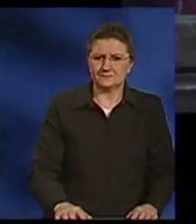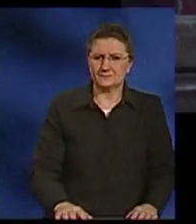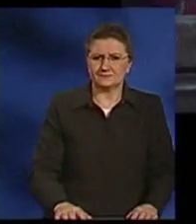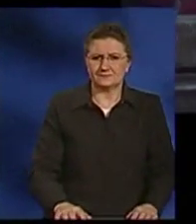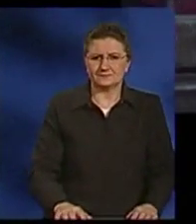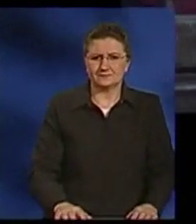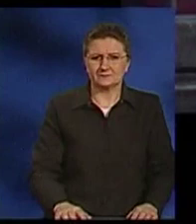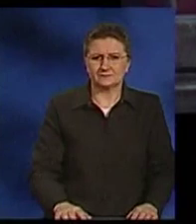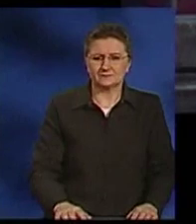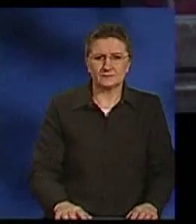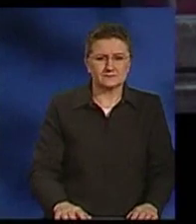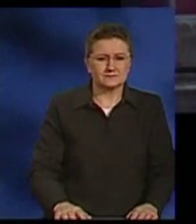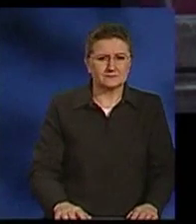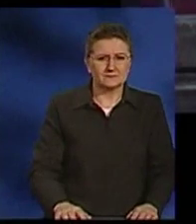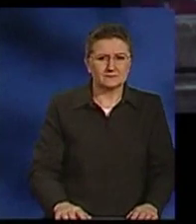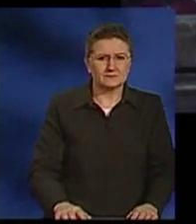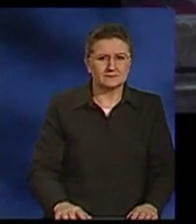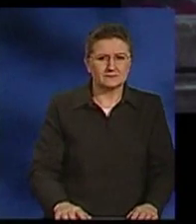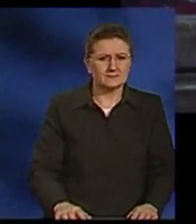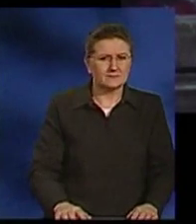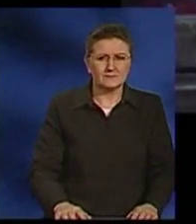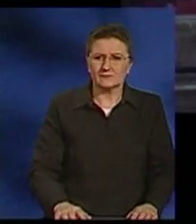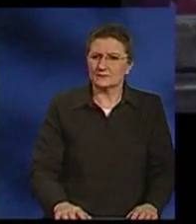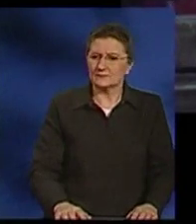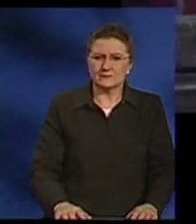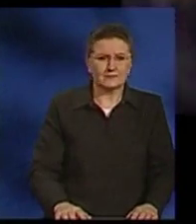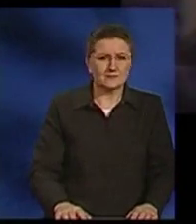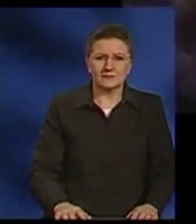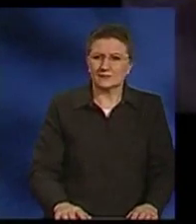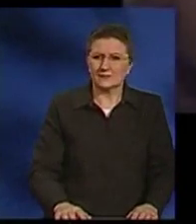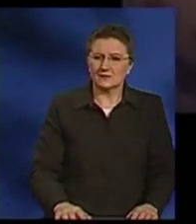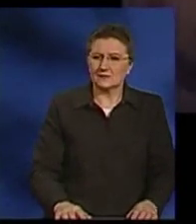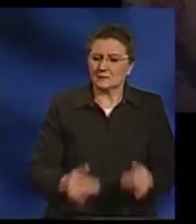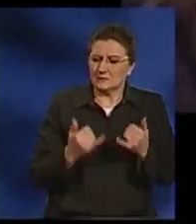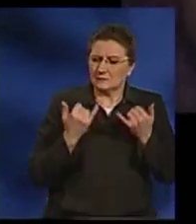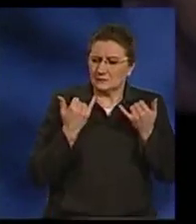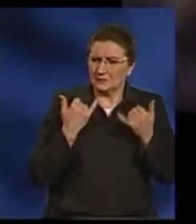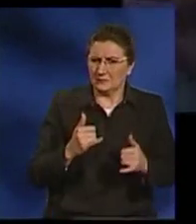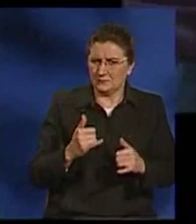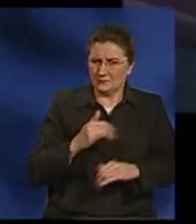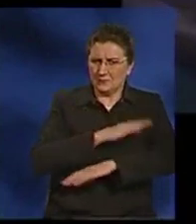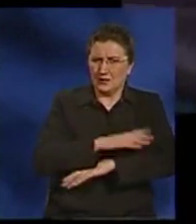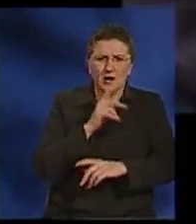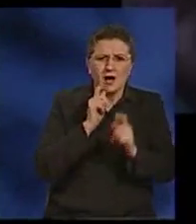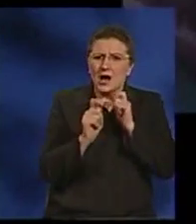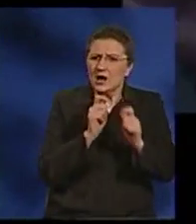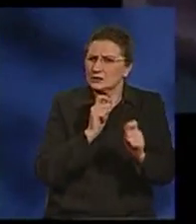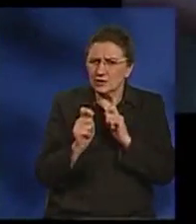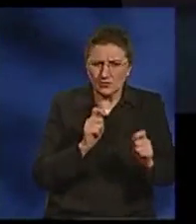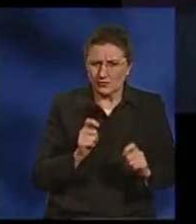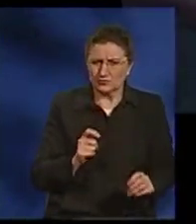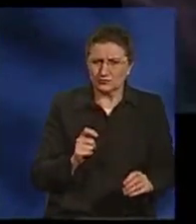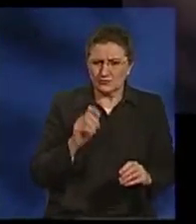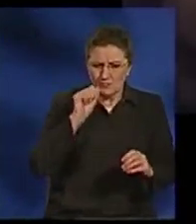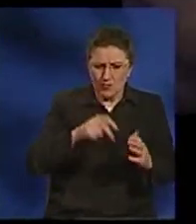Ого Да хорошо, Бось Нам нужно отводить время для собак посидеть Время идти Осторожней, хозяин Вы уже